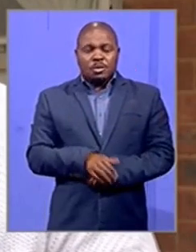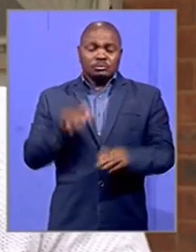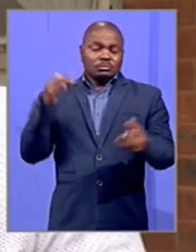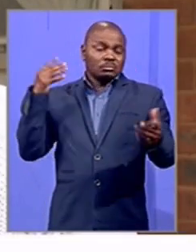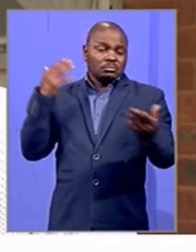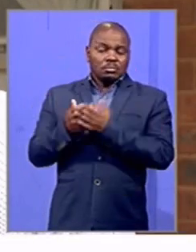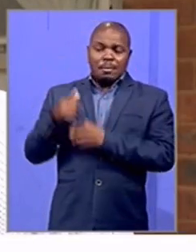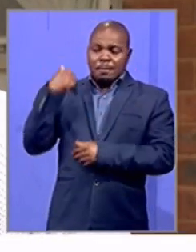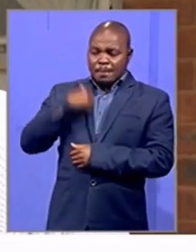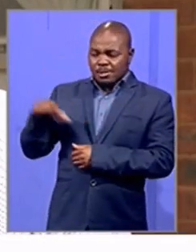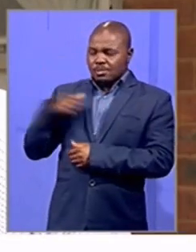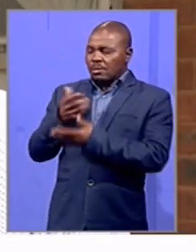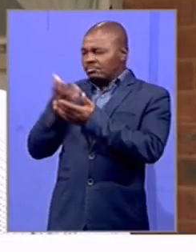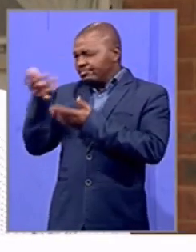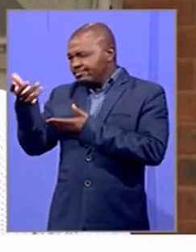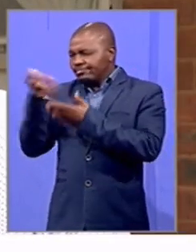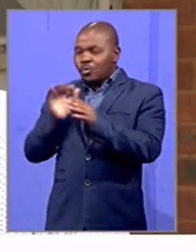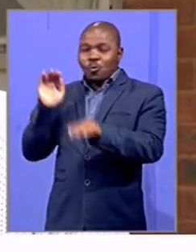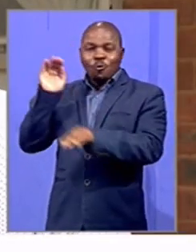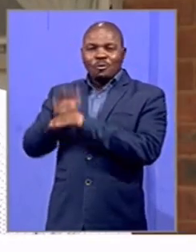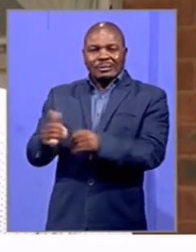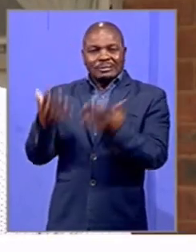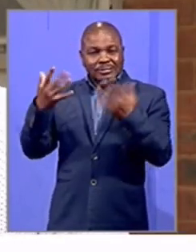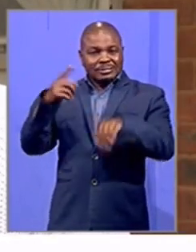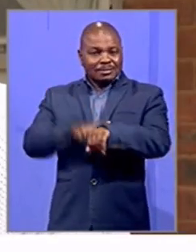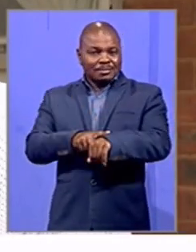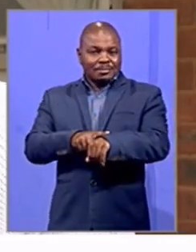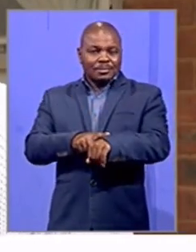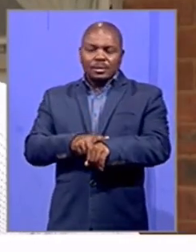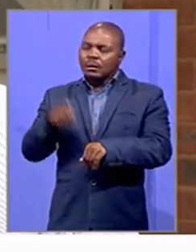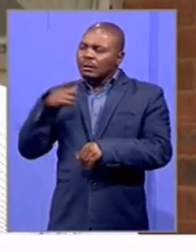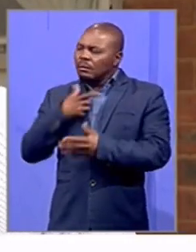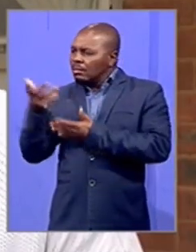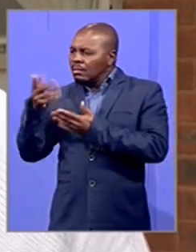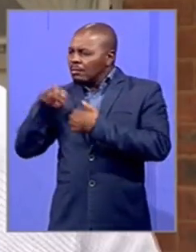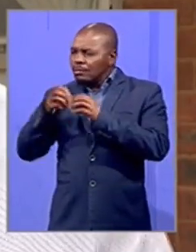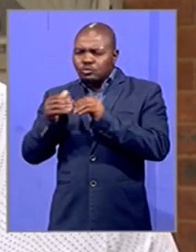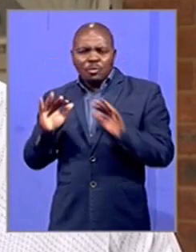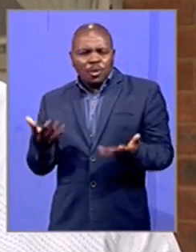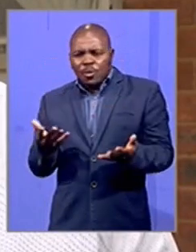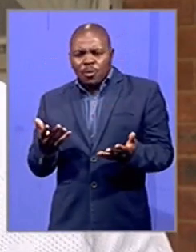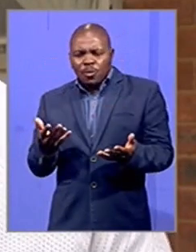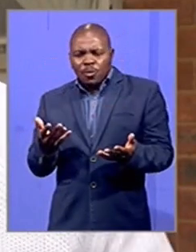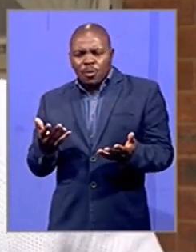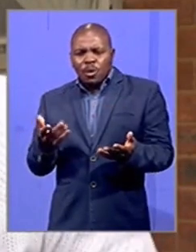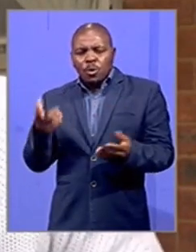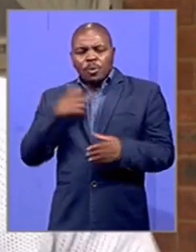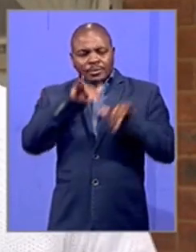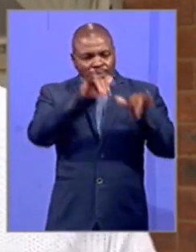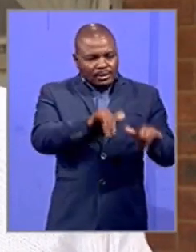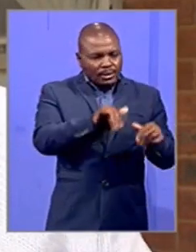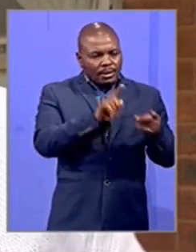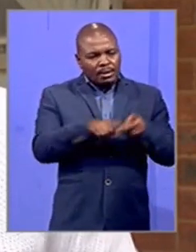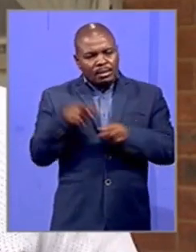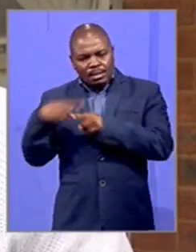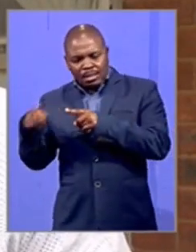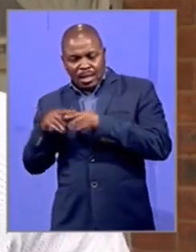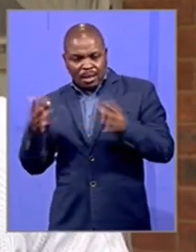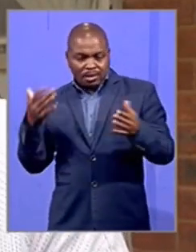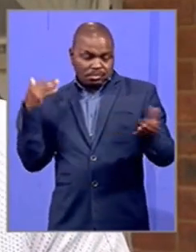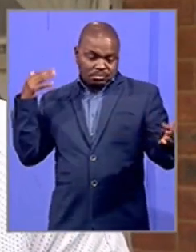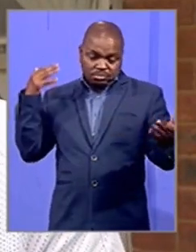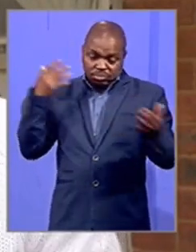than 10 times gore how do we resolve this issue gore re dula kwa re patela yang go iragala eng till